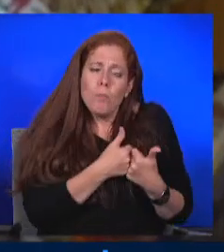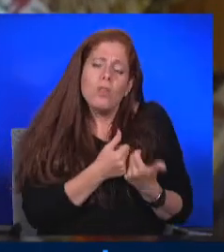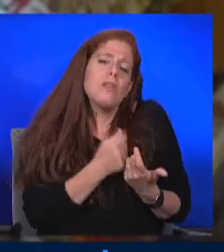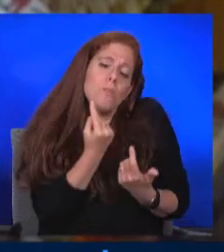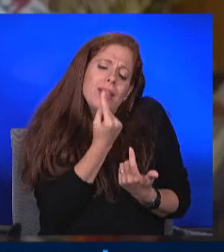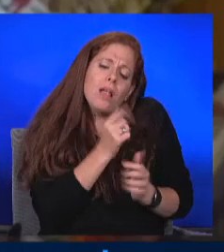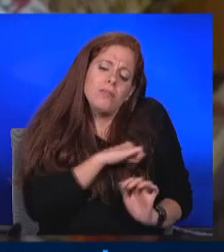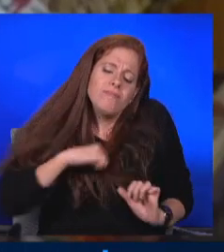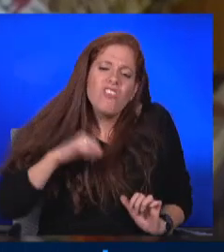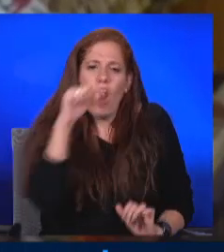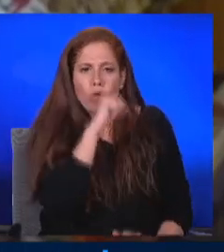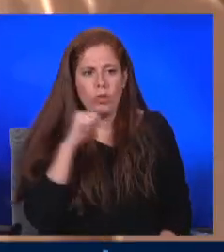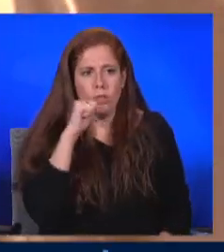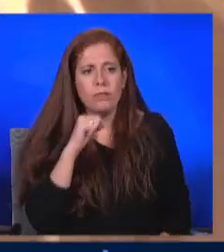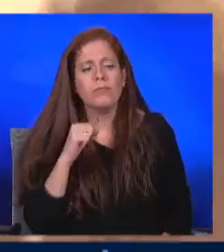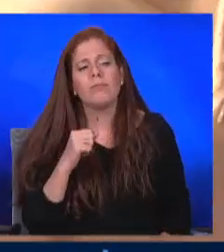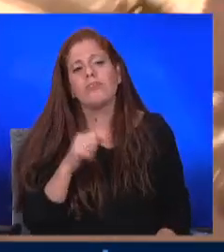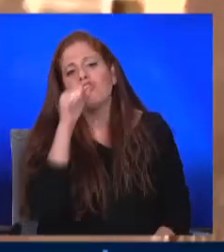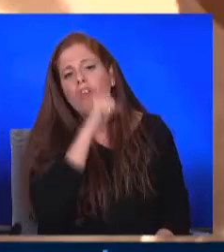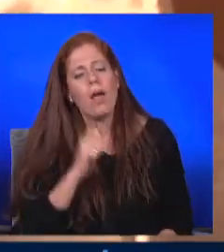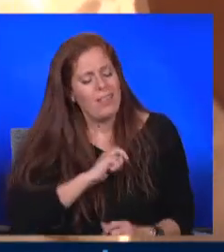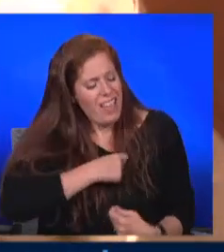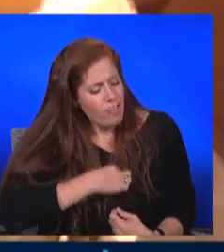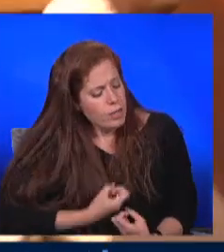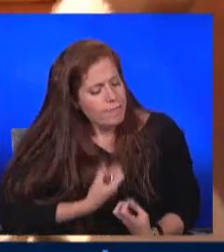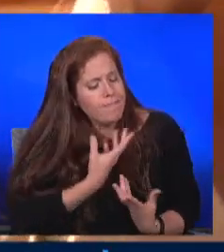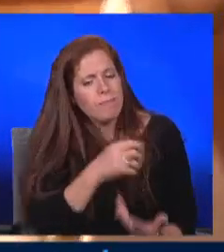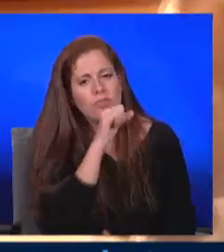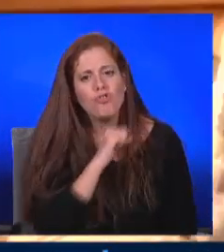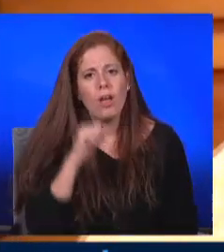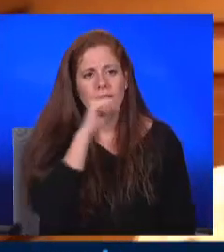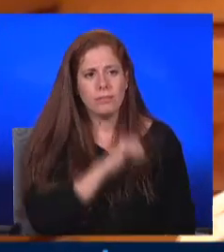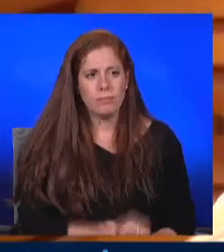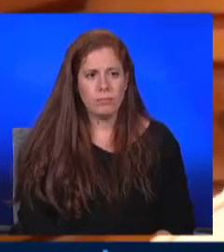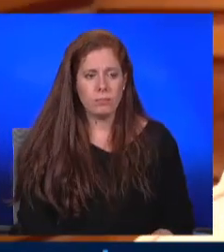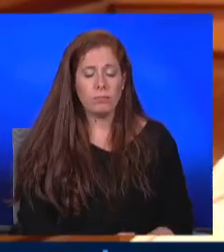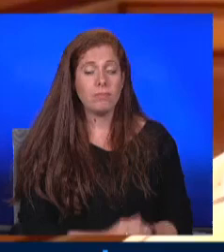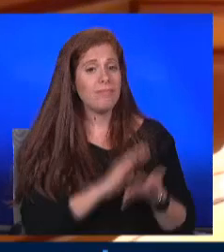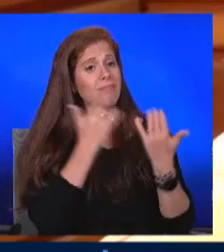שרתי את כל הכאב שלי. היום,